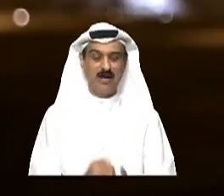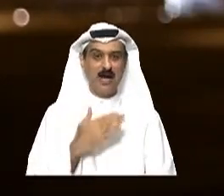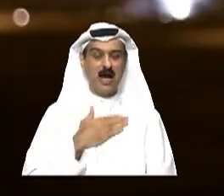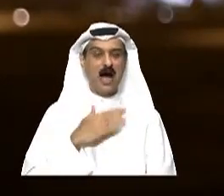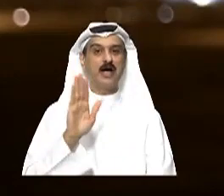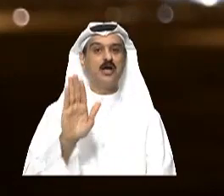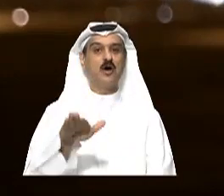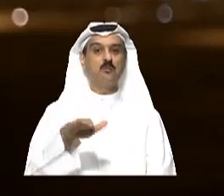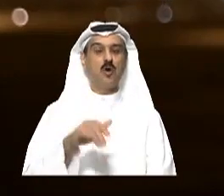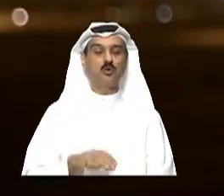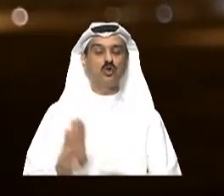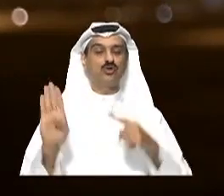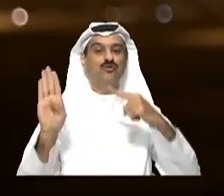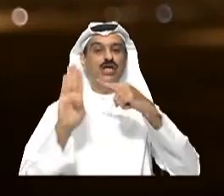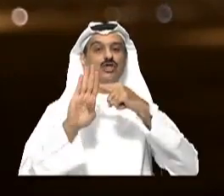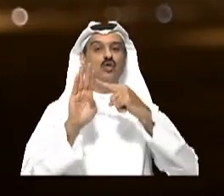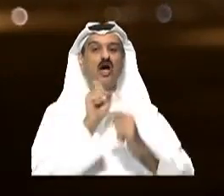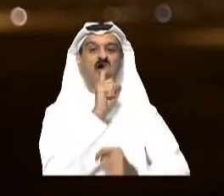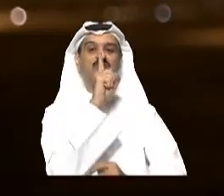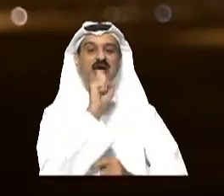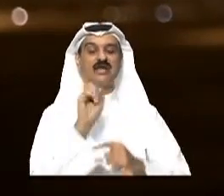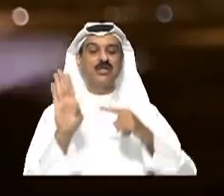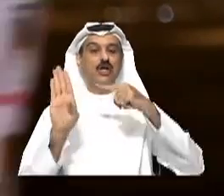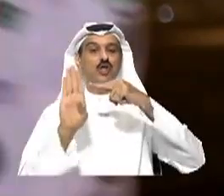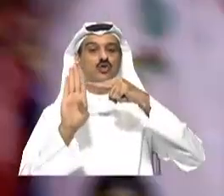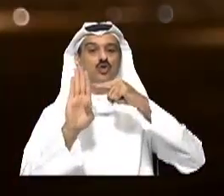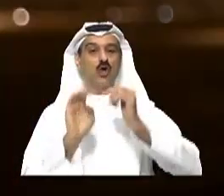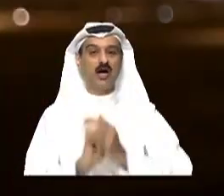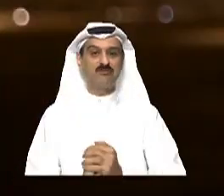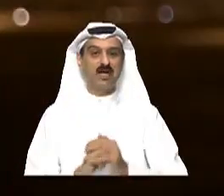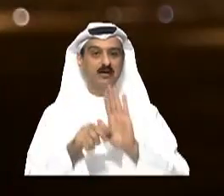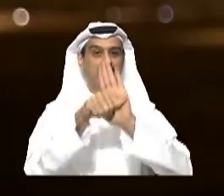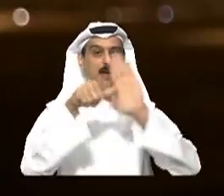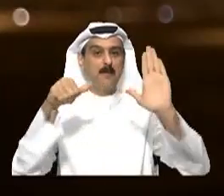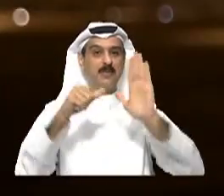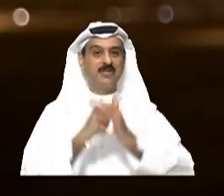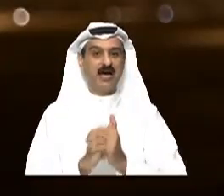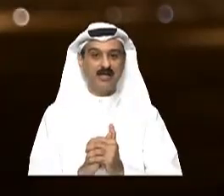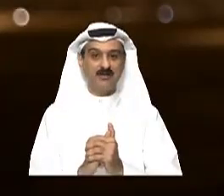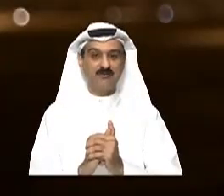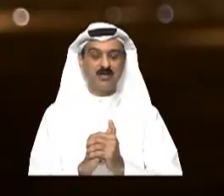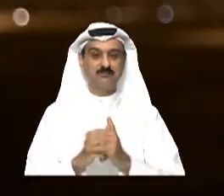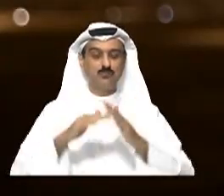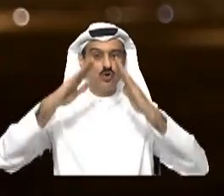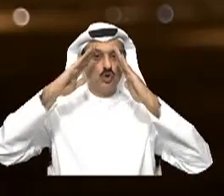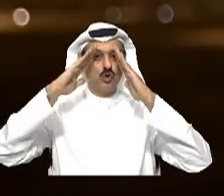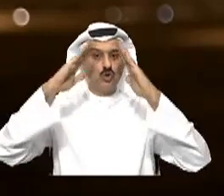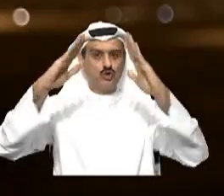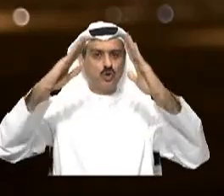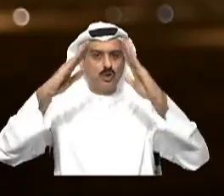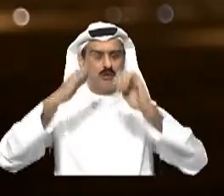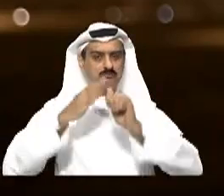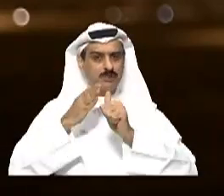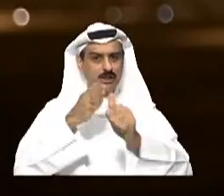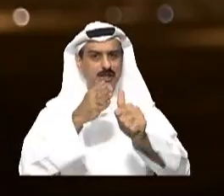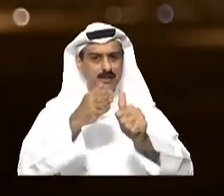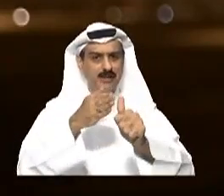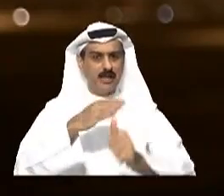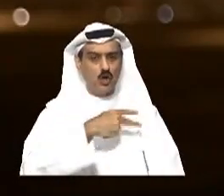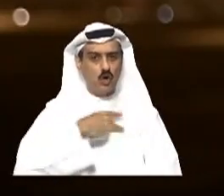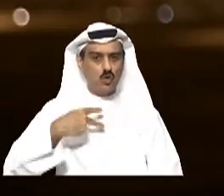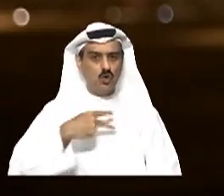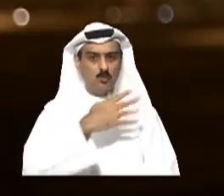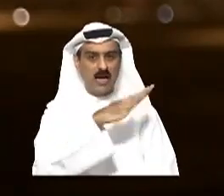في دوحة الخير في دولة قطر الشقيقة. في البداية لابد أن نشكر دولة قطر قيادة وحكومة